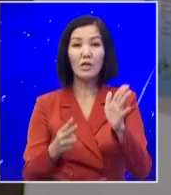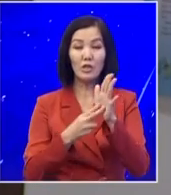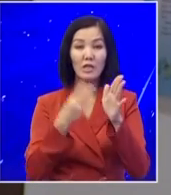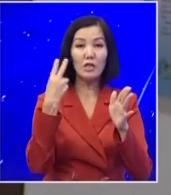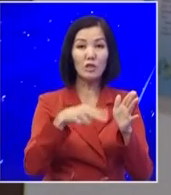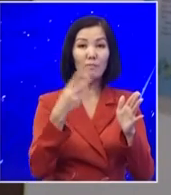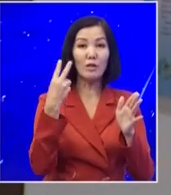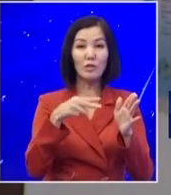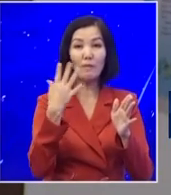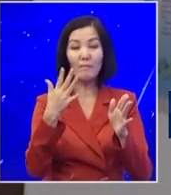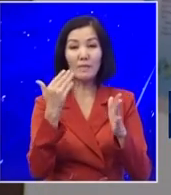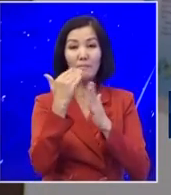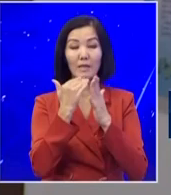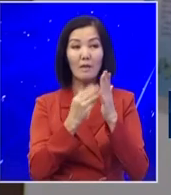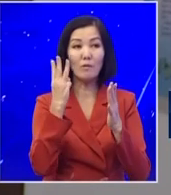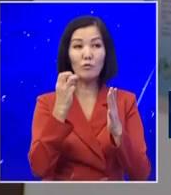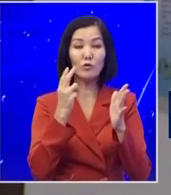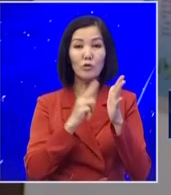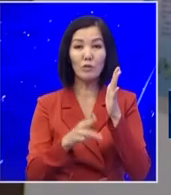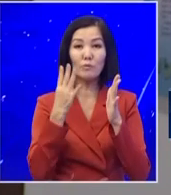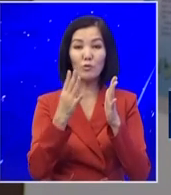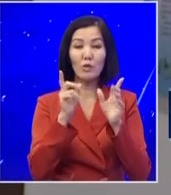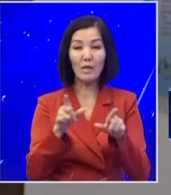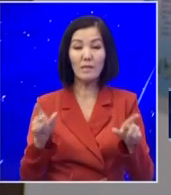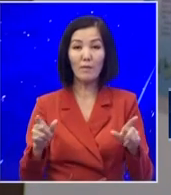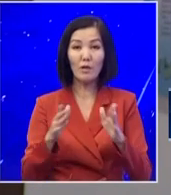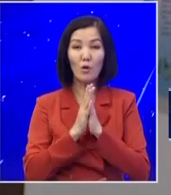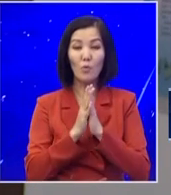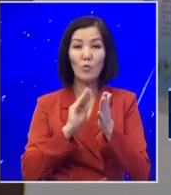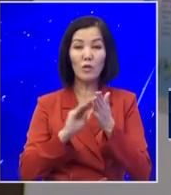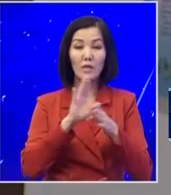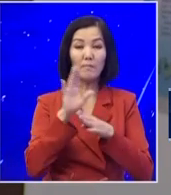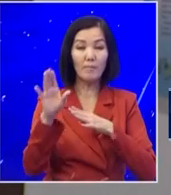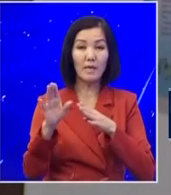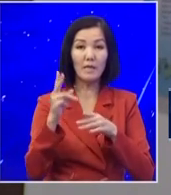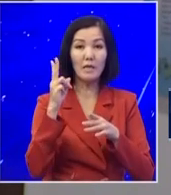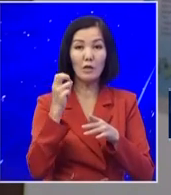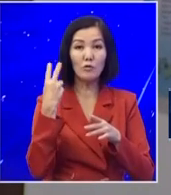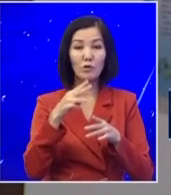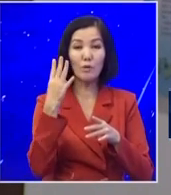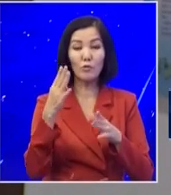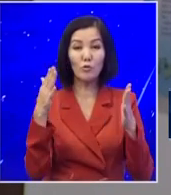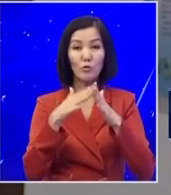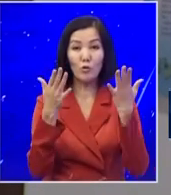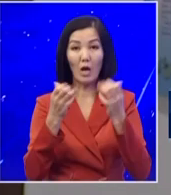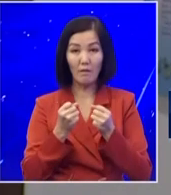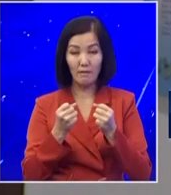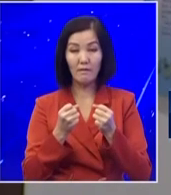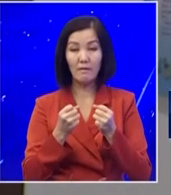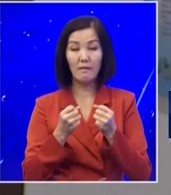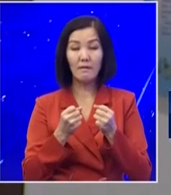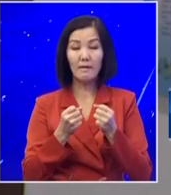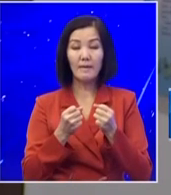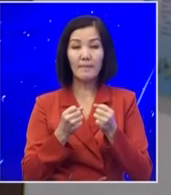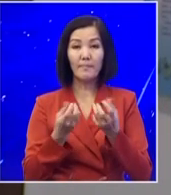бағдарламасымен 374 азамат өтінім беріп, оның 224-і уже тұрғын үйлеріне